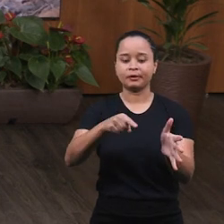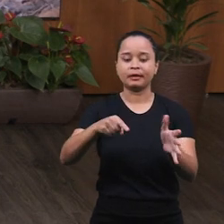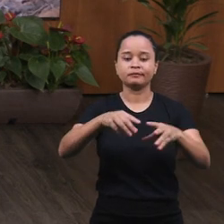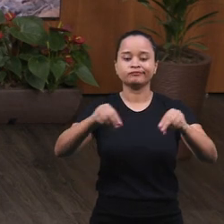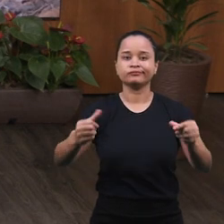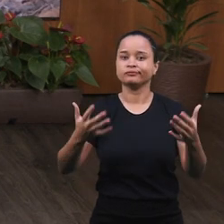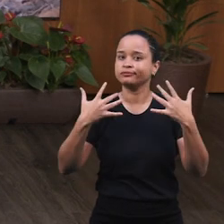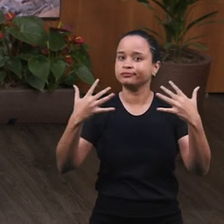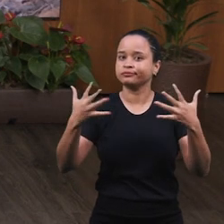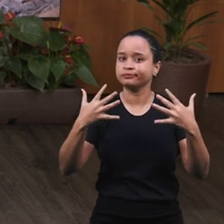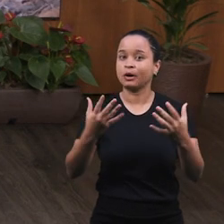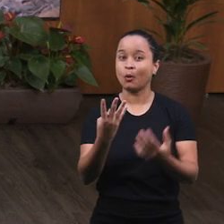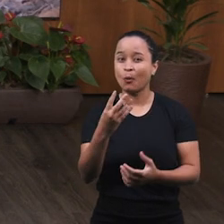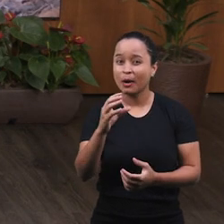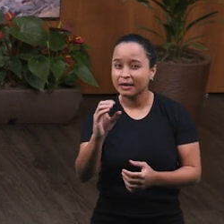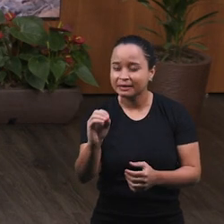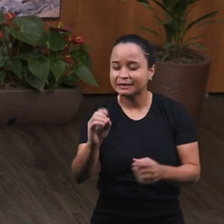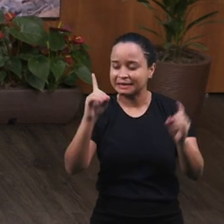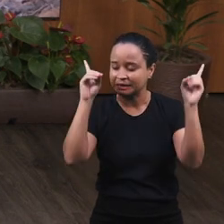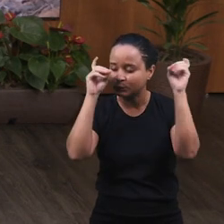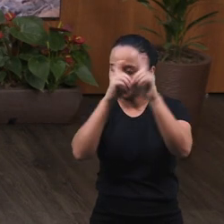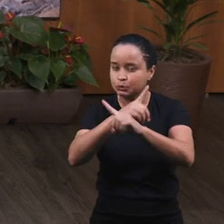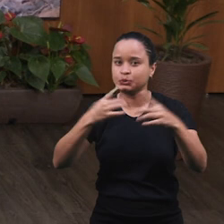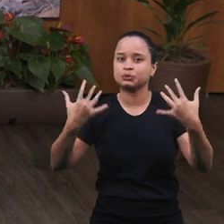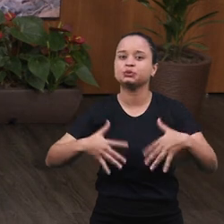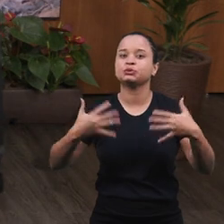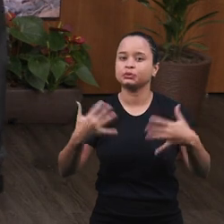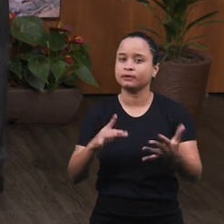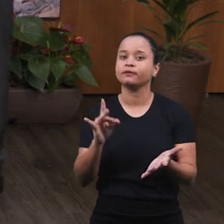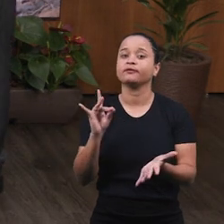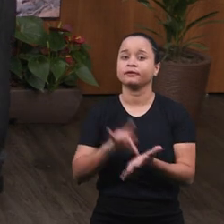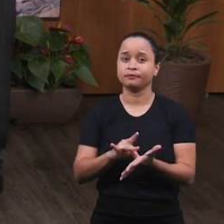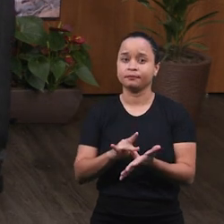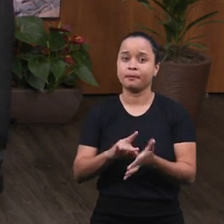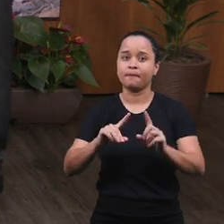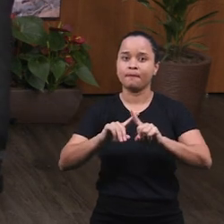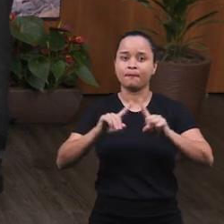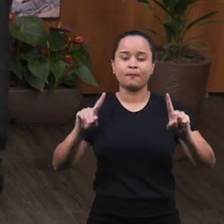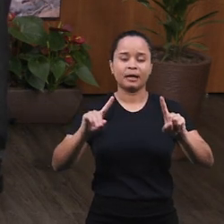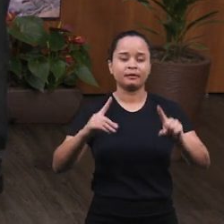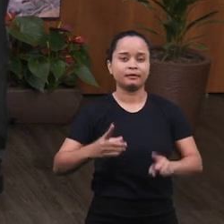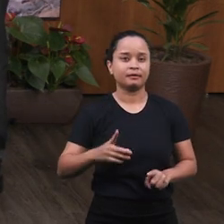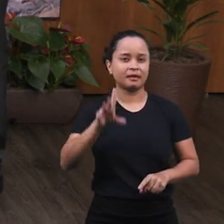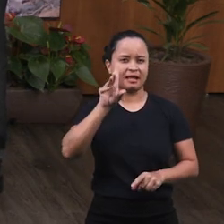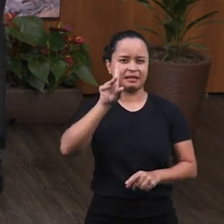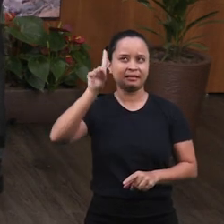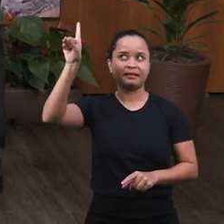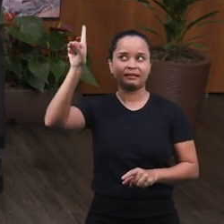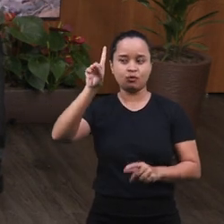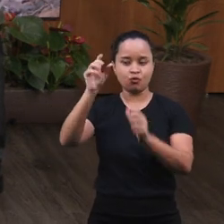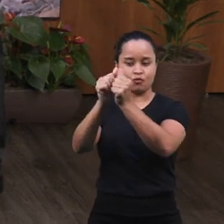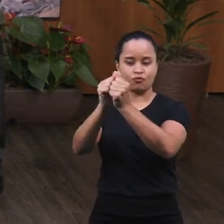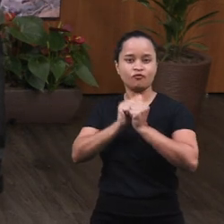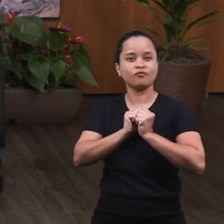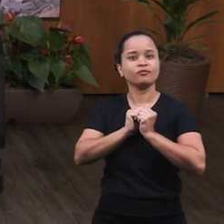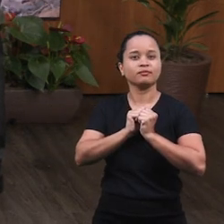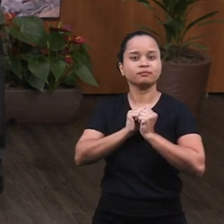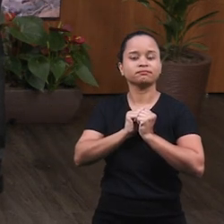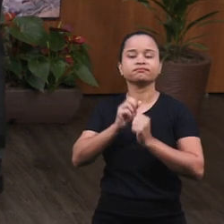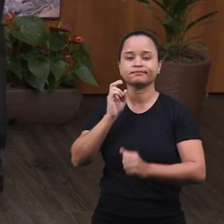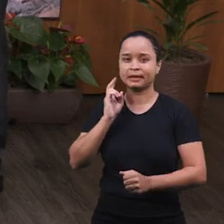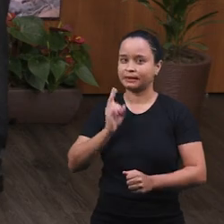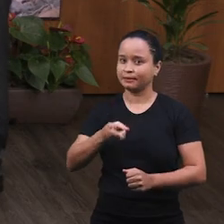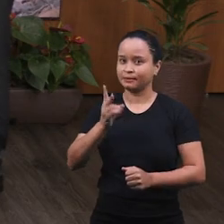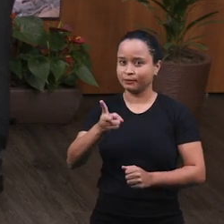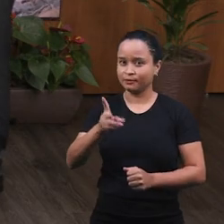40 ans de difficultés, il est vrai, mais la présence de Dieu pendant tout le